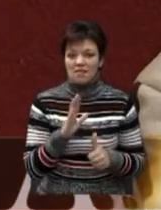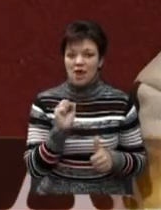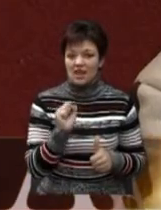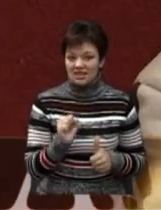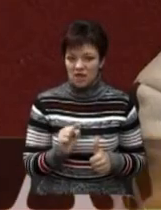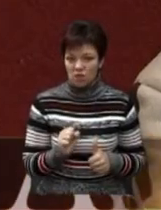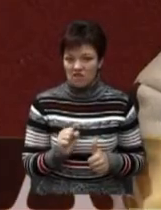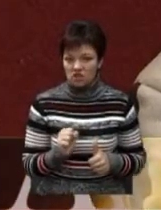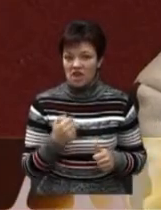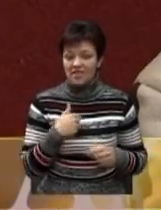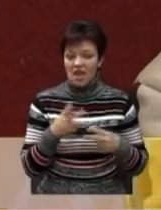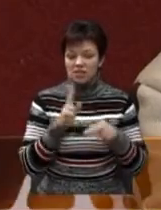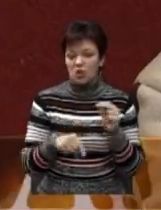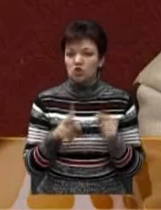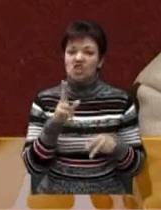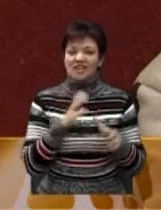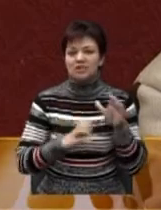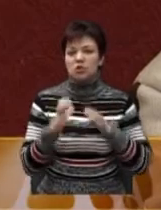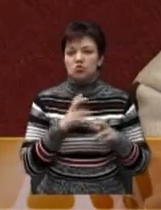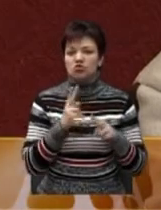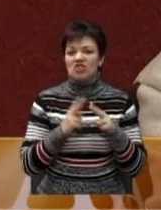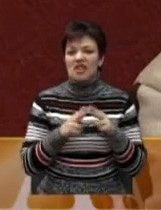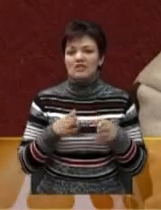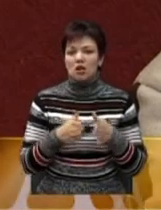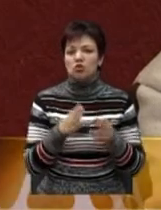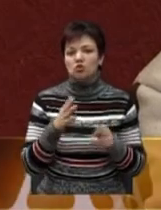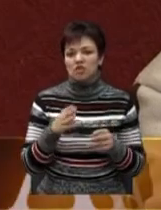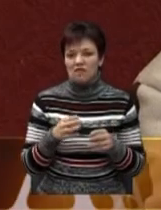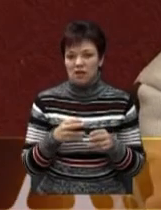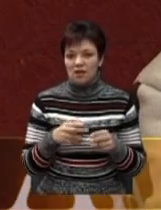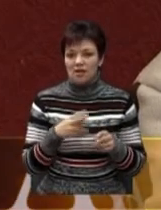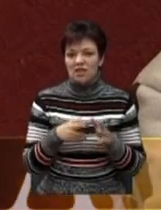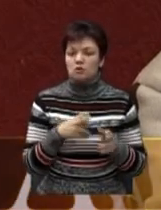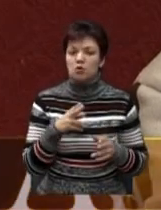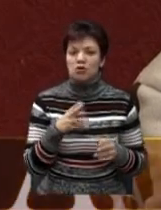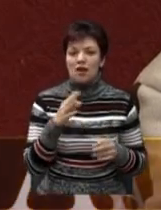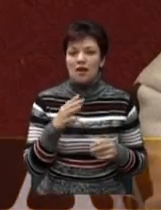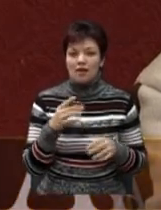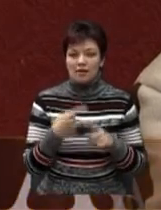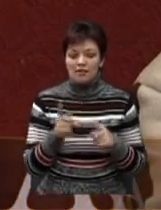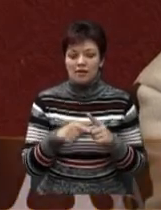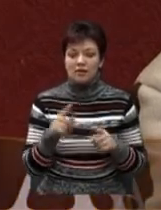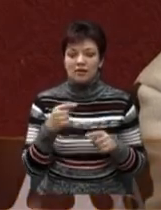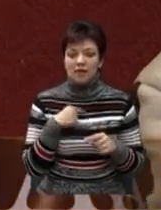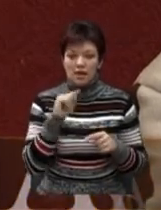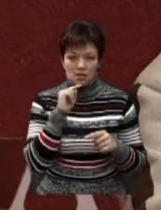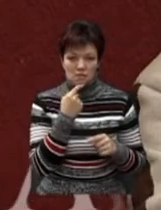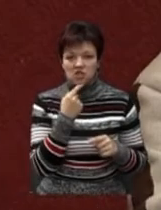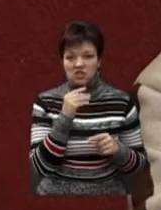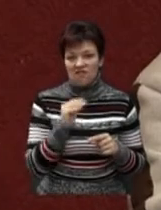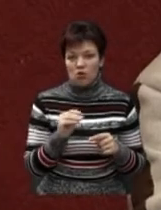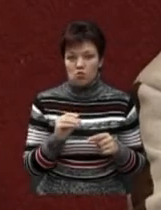институт железнодорожного транспорта и профсоюзный вуз экономический, который во Дворце